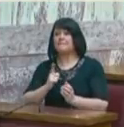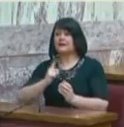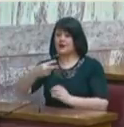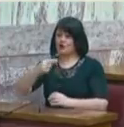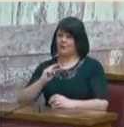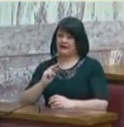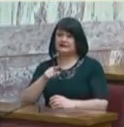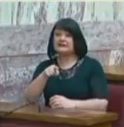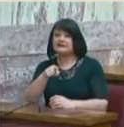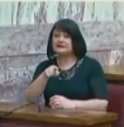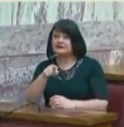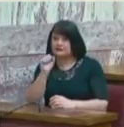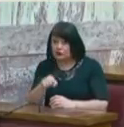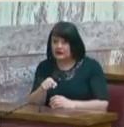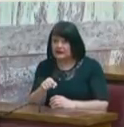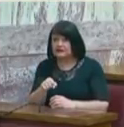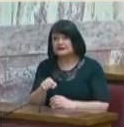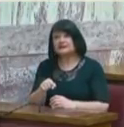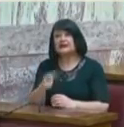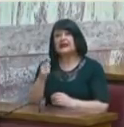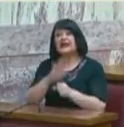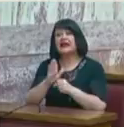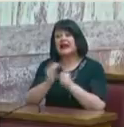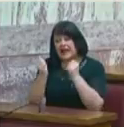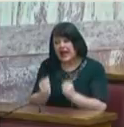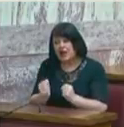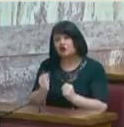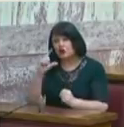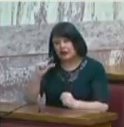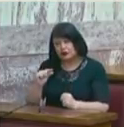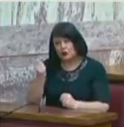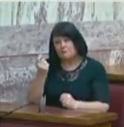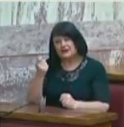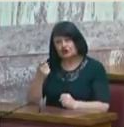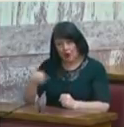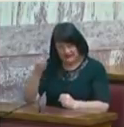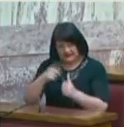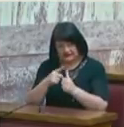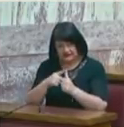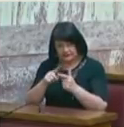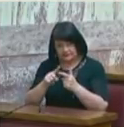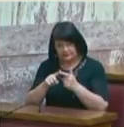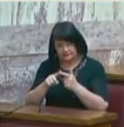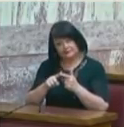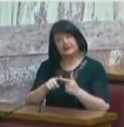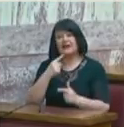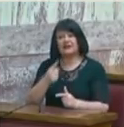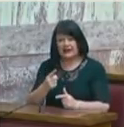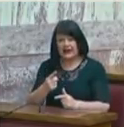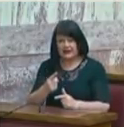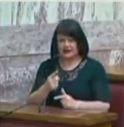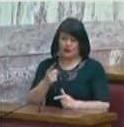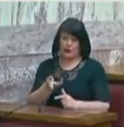Συμφωνείτε με την αύξηση του κατώτατου μισθού, ναι ή όχι? Συμφωνείτε με την αποφυγή του lockout, ναι ή